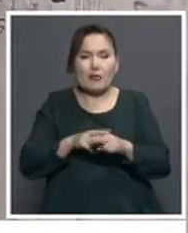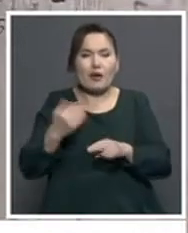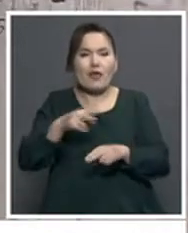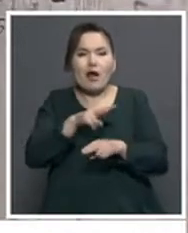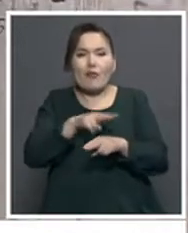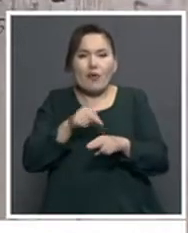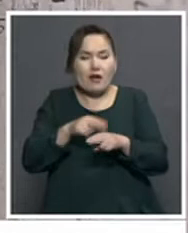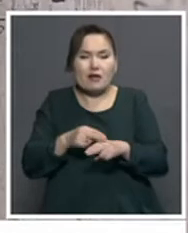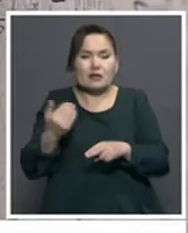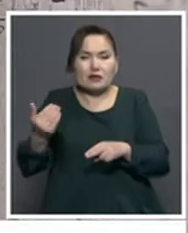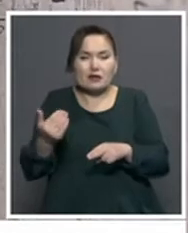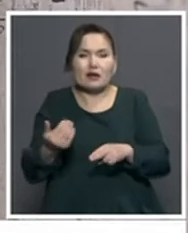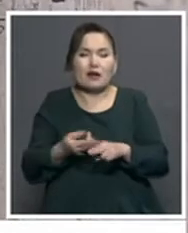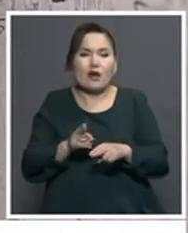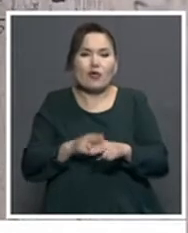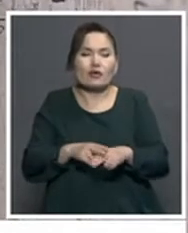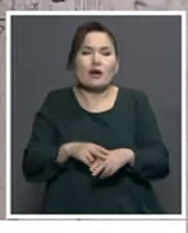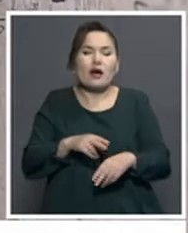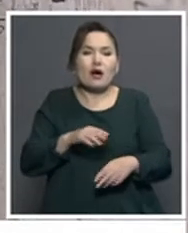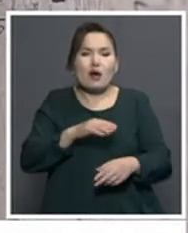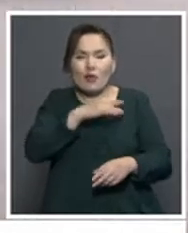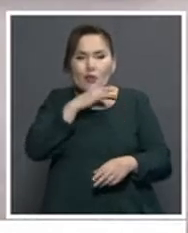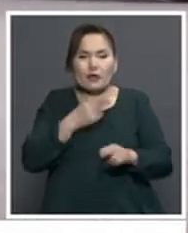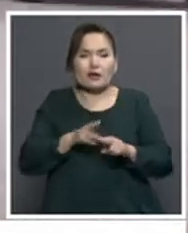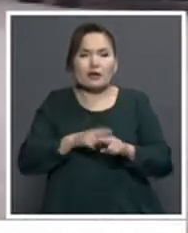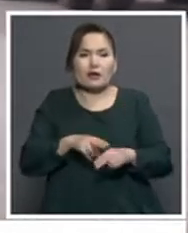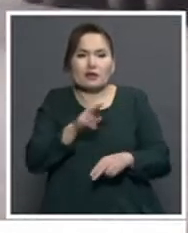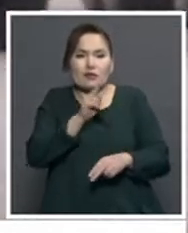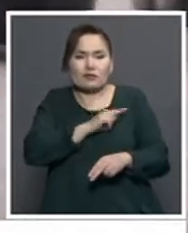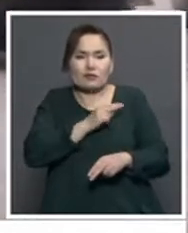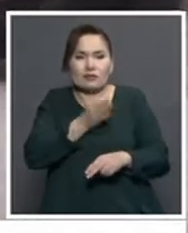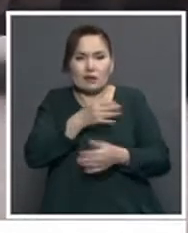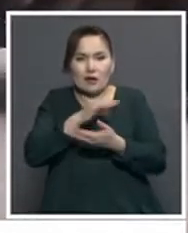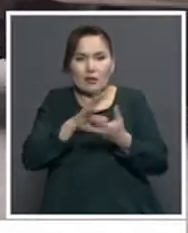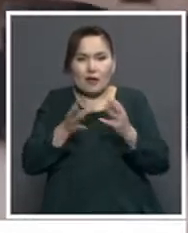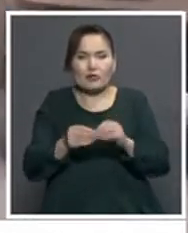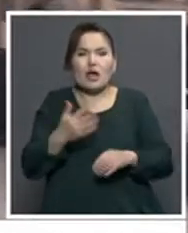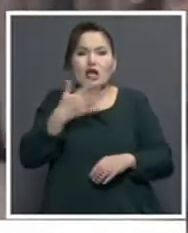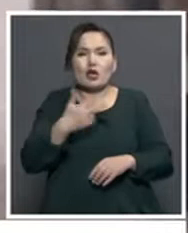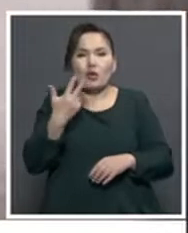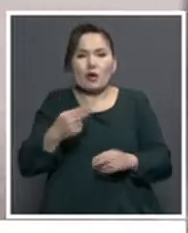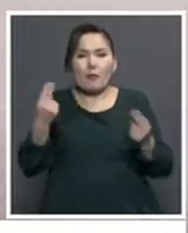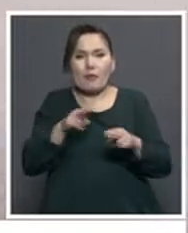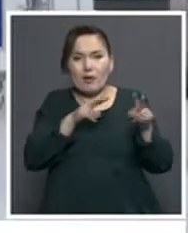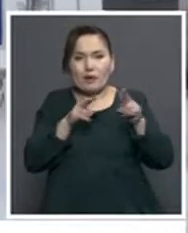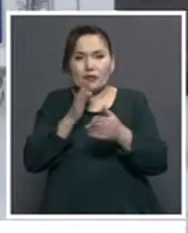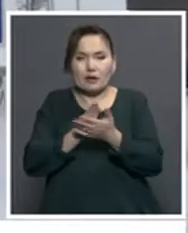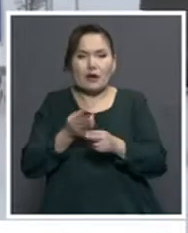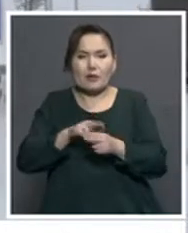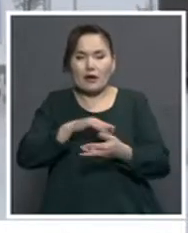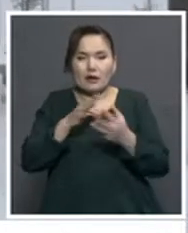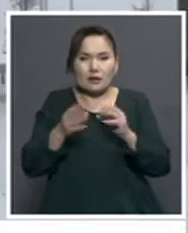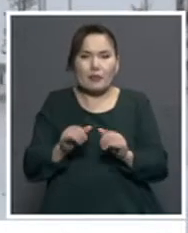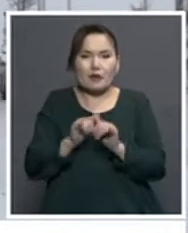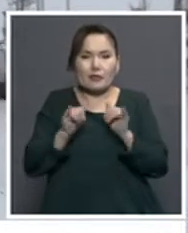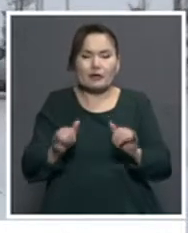дәрменсіз, дейді депутат. Елімізде ұзындығы 95600 шақырым болатын жолда небәрі 53 бақылау бекеті бар. Бұл ретте олардың